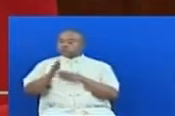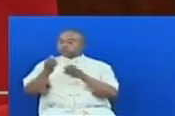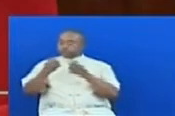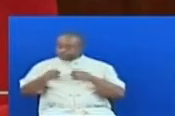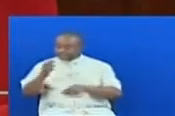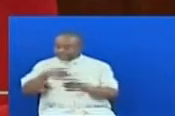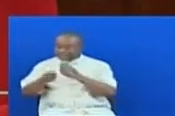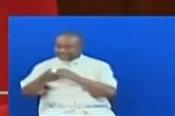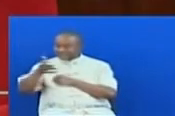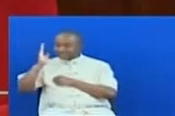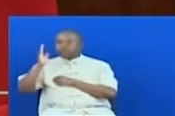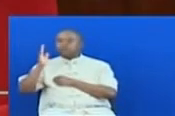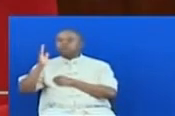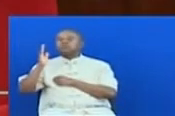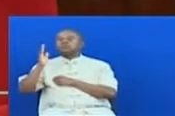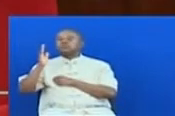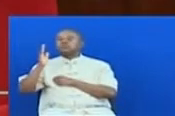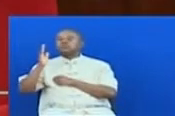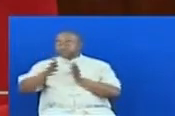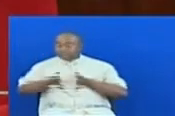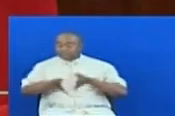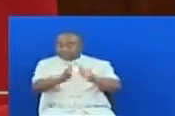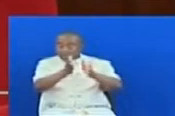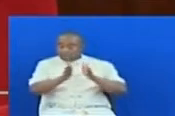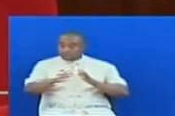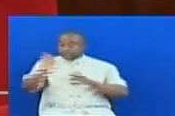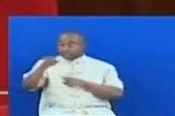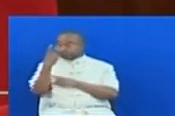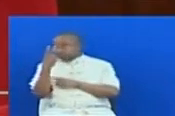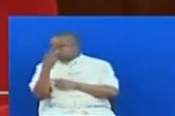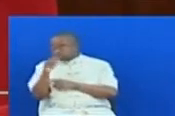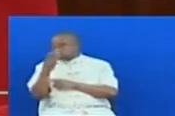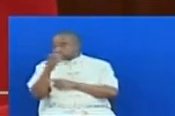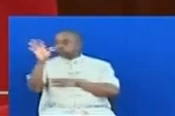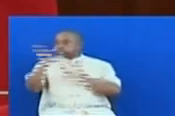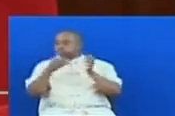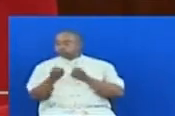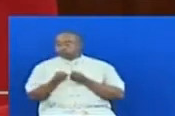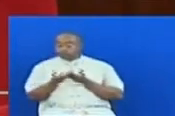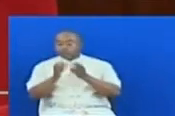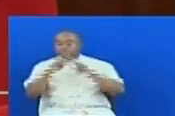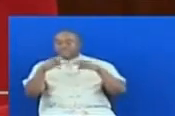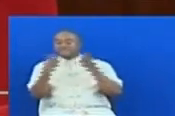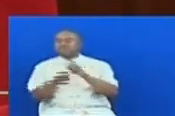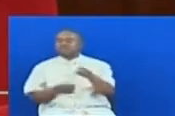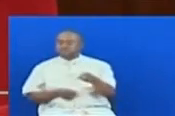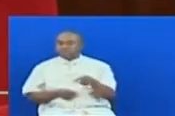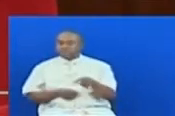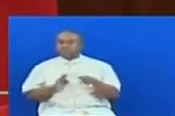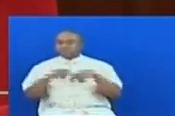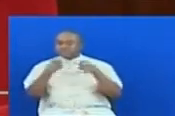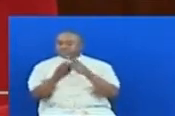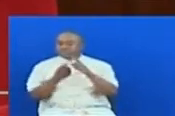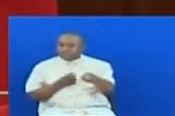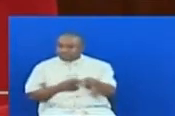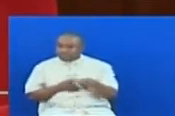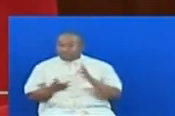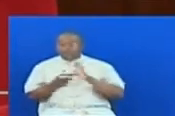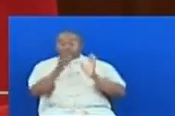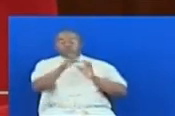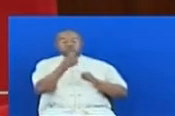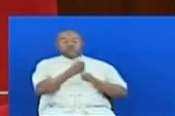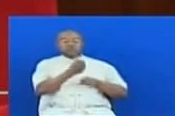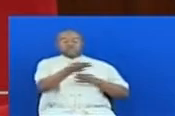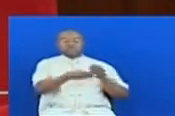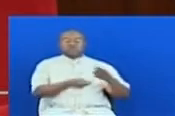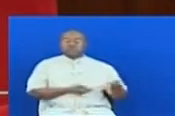local government. Mnawaita siku mbili, siku tatu, mnasema semina elekezi. Semina elekezi, mtu alikuwa mfanyabiashara